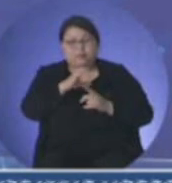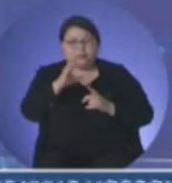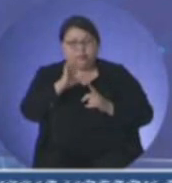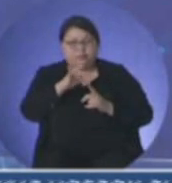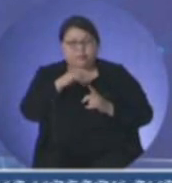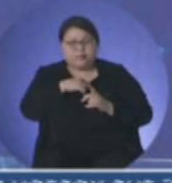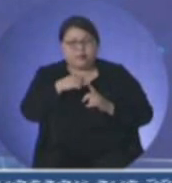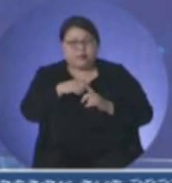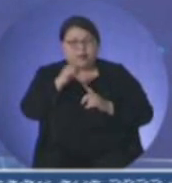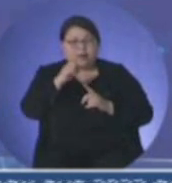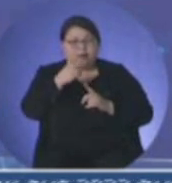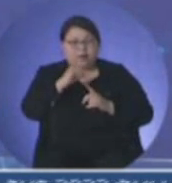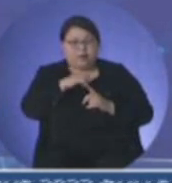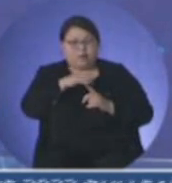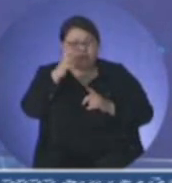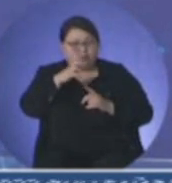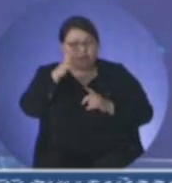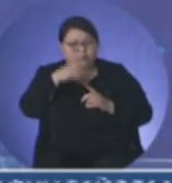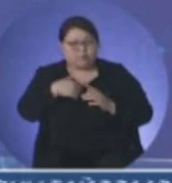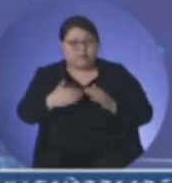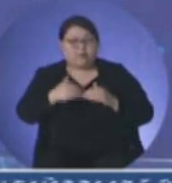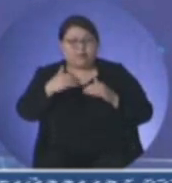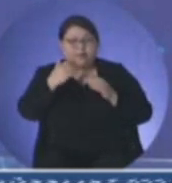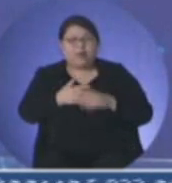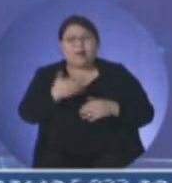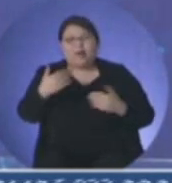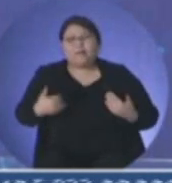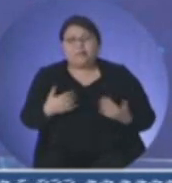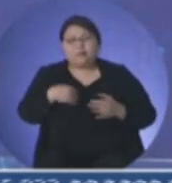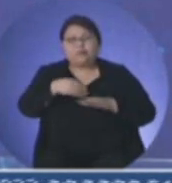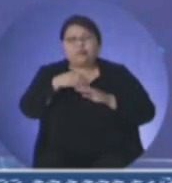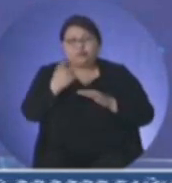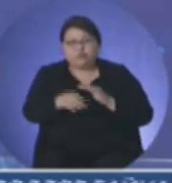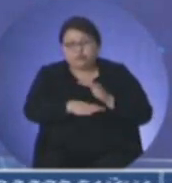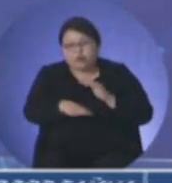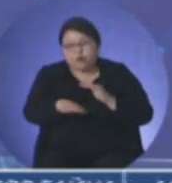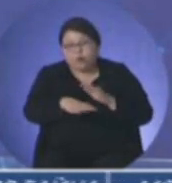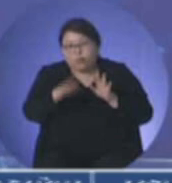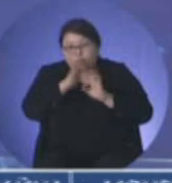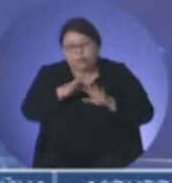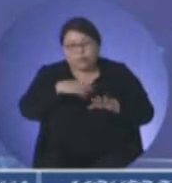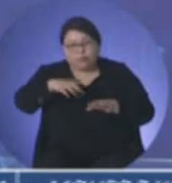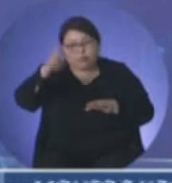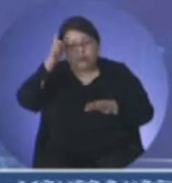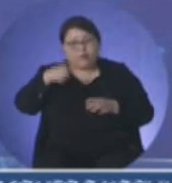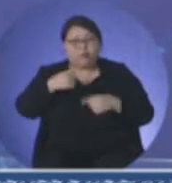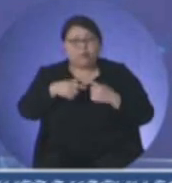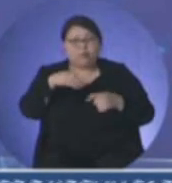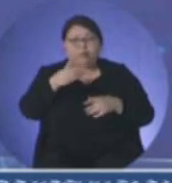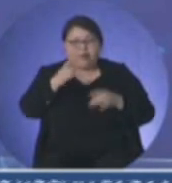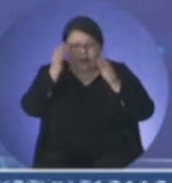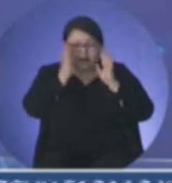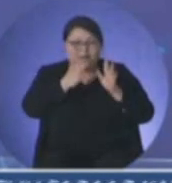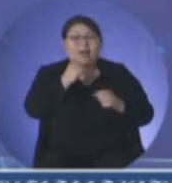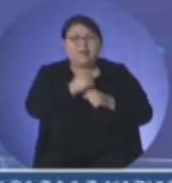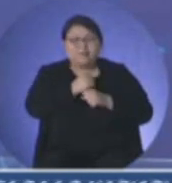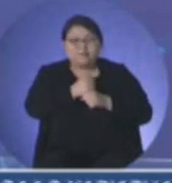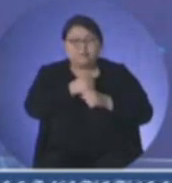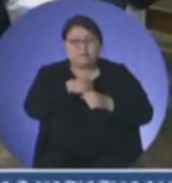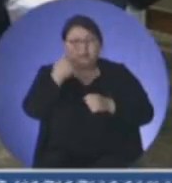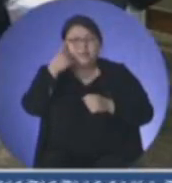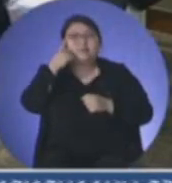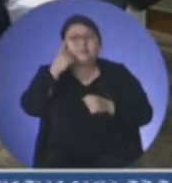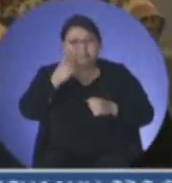сайдад сонгогчдын боловсролыг дээшлүүлдэг, амжиргааны төвшин доогуур хүүхдүүдийн боловсролд төр анхаарч ажиллахыг саналлаа.